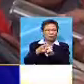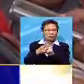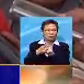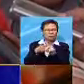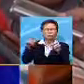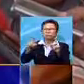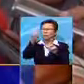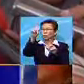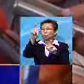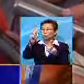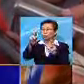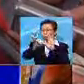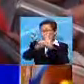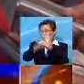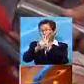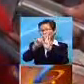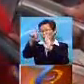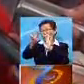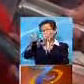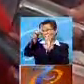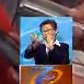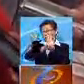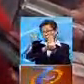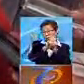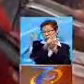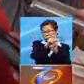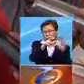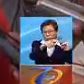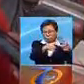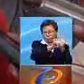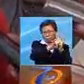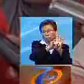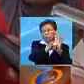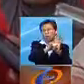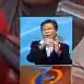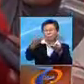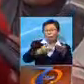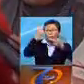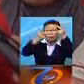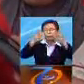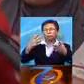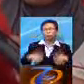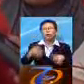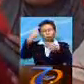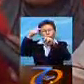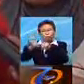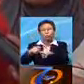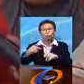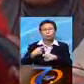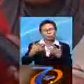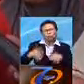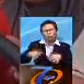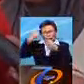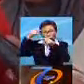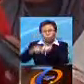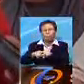entiti yang membawa pelancong-pelancong yang telah bersetuju pada dasarnya. Sekarang kita masih lagi dalam final stage sekarang